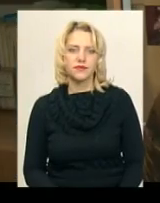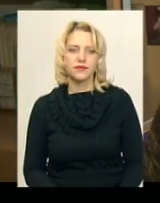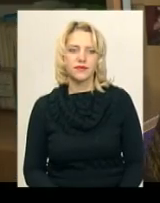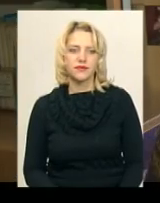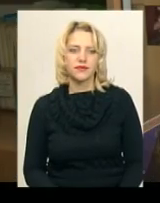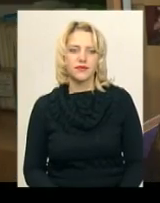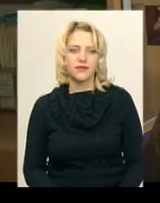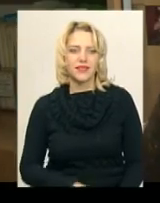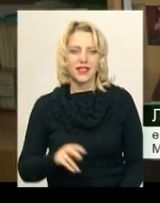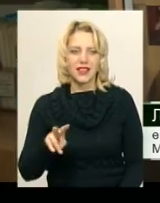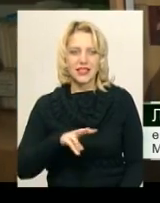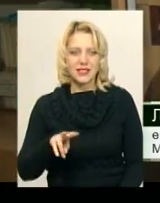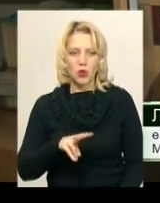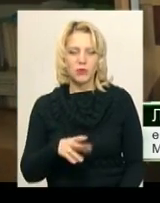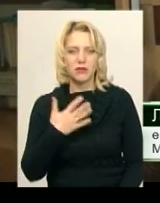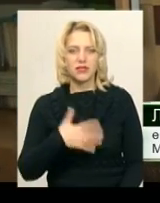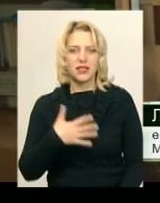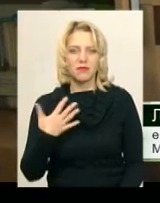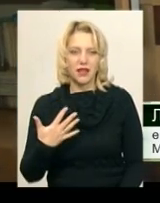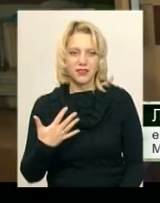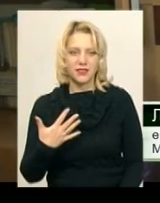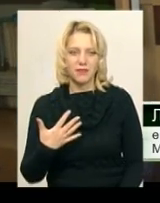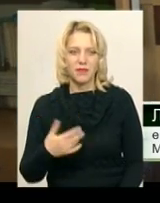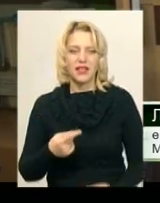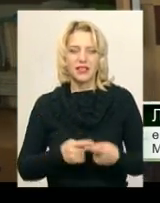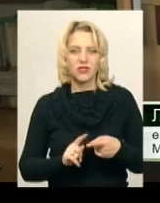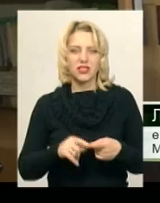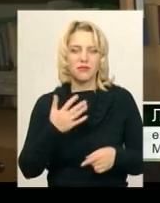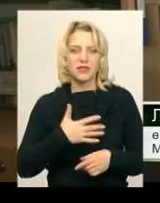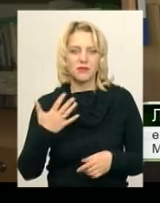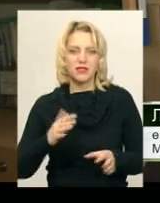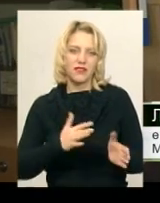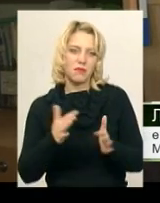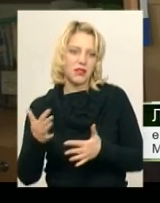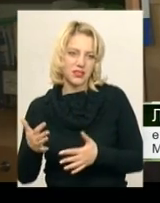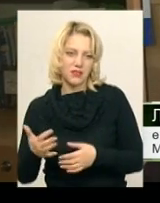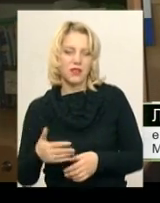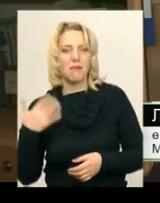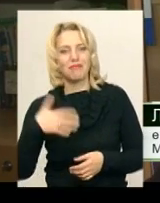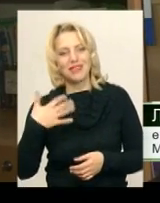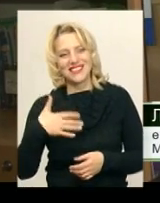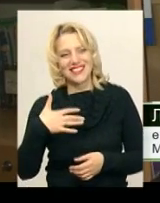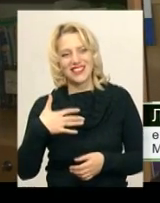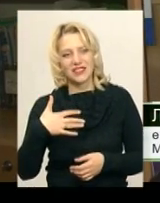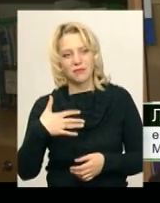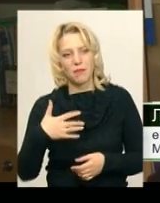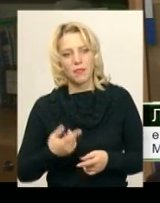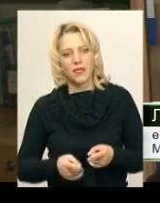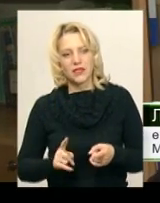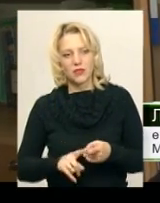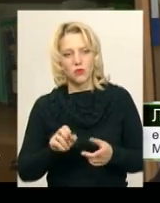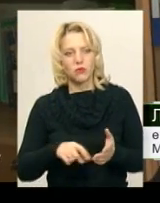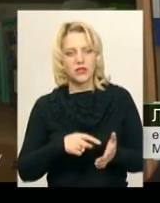В листопаді 55, і от із 55 випадків 50 в місті